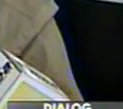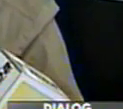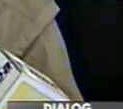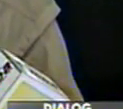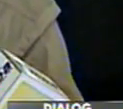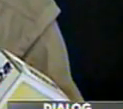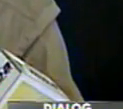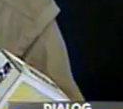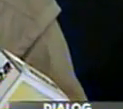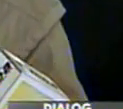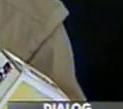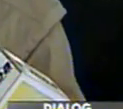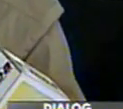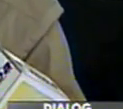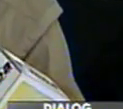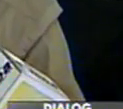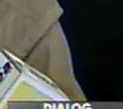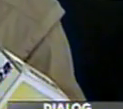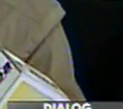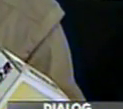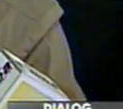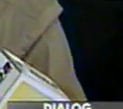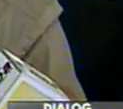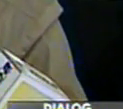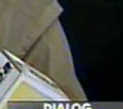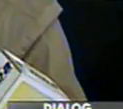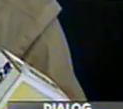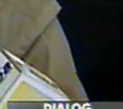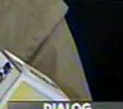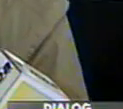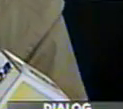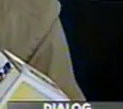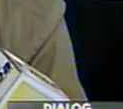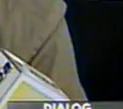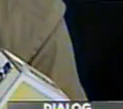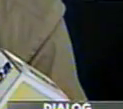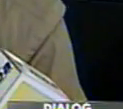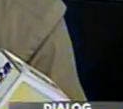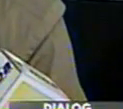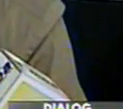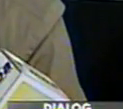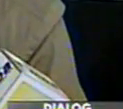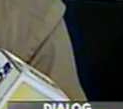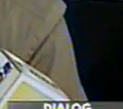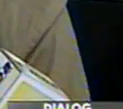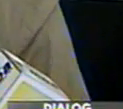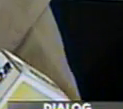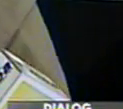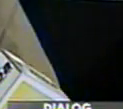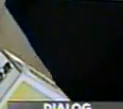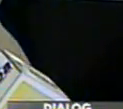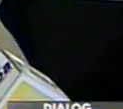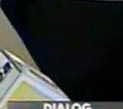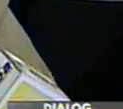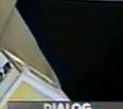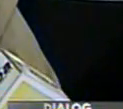inisiatif tadi supaya mereka keluar daripada orang tengah tersebut Tapi kalau k mereka masih lagi rela untuk bersama orang Tengah maka mereka